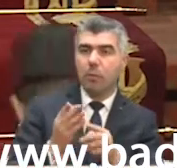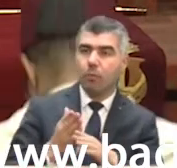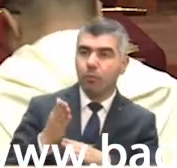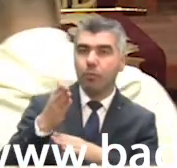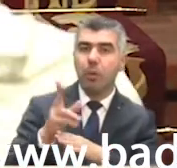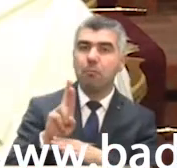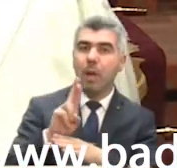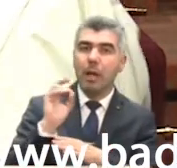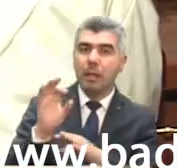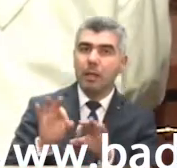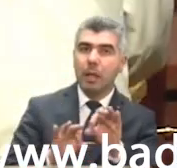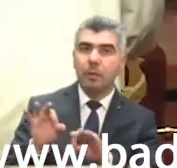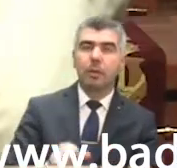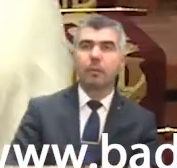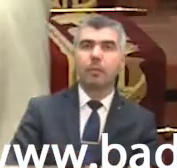مسألة استراتيجية.